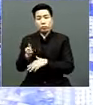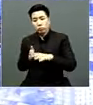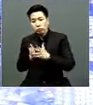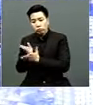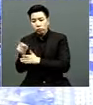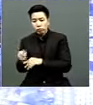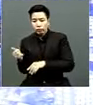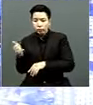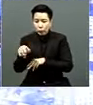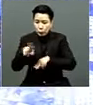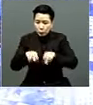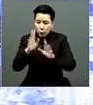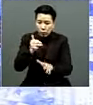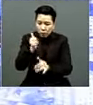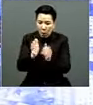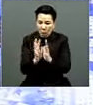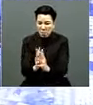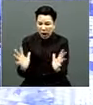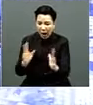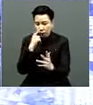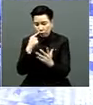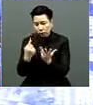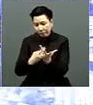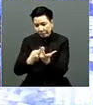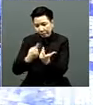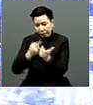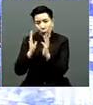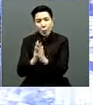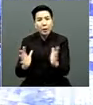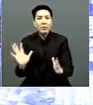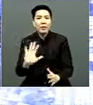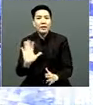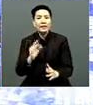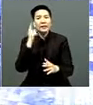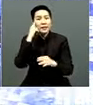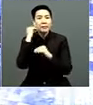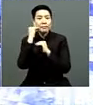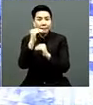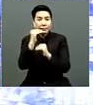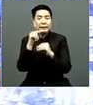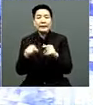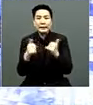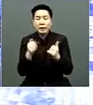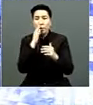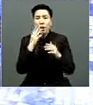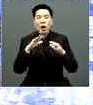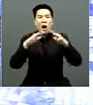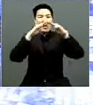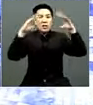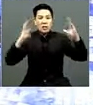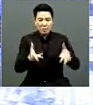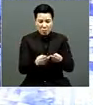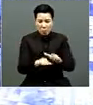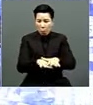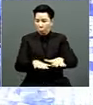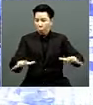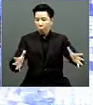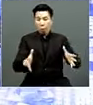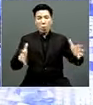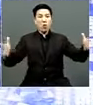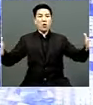งก็จะเข้าไปตรวจเพราะฉะนั้นถ้าเขามีห้างใหญ่แล้วก็จุคนได้เยอะ